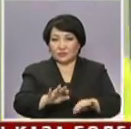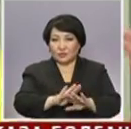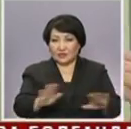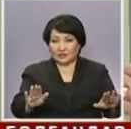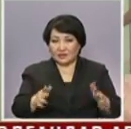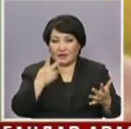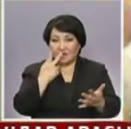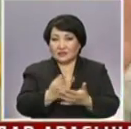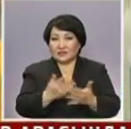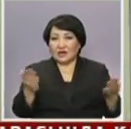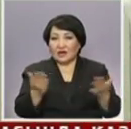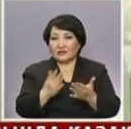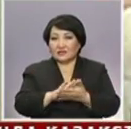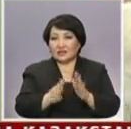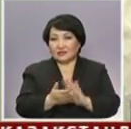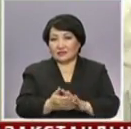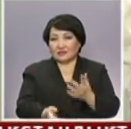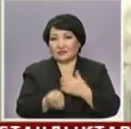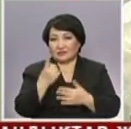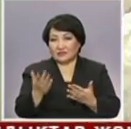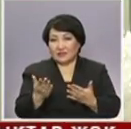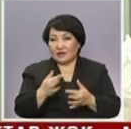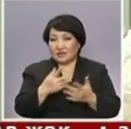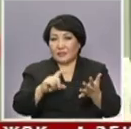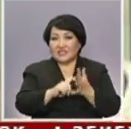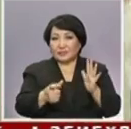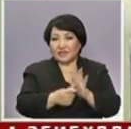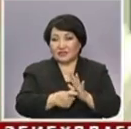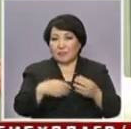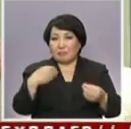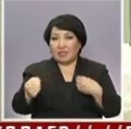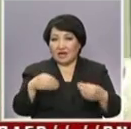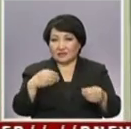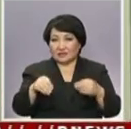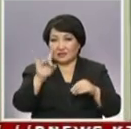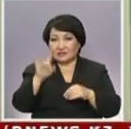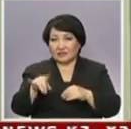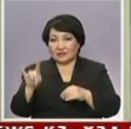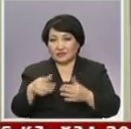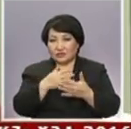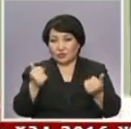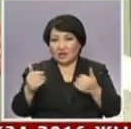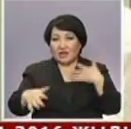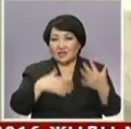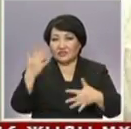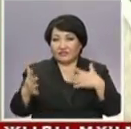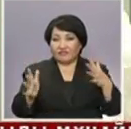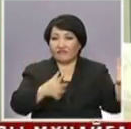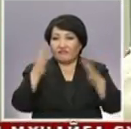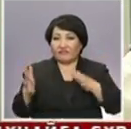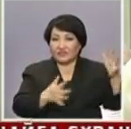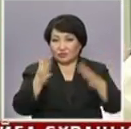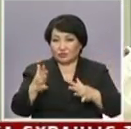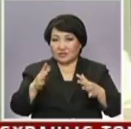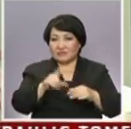Дәлізге қараңыздаршы, қандай жағдайда екенін. Кейбір сыныптарда пластикалық терезе де жоқ. Жел соғады, балаларымызға суық тиеді. Мектептің